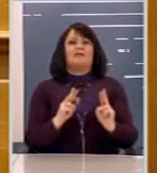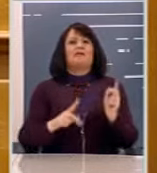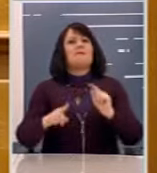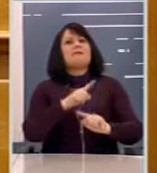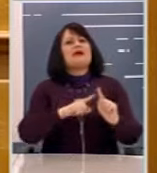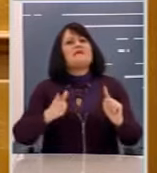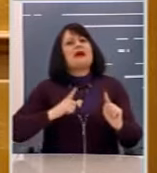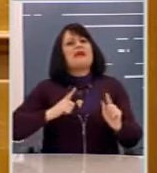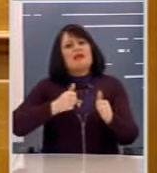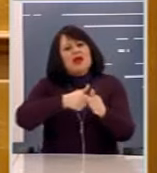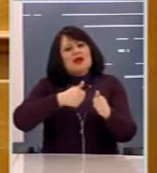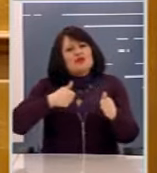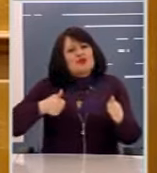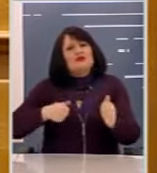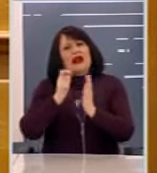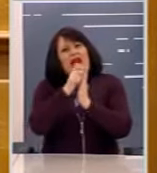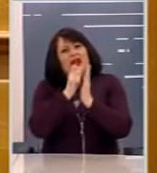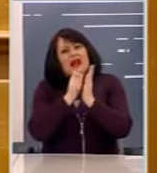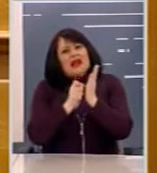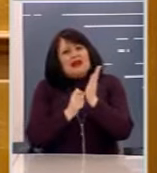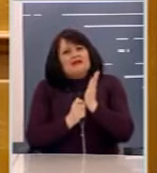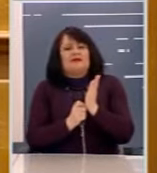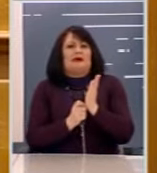που αποκόπτει, μάλλον δημιουργεί